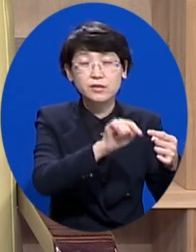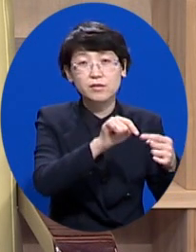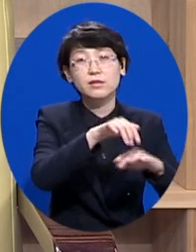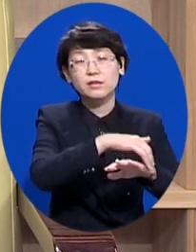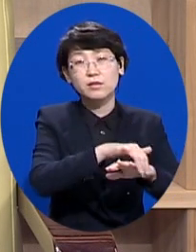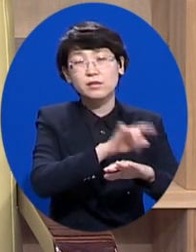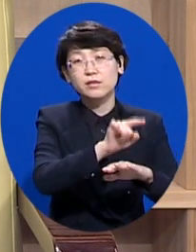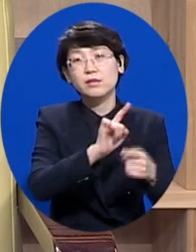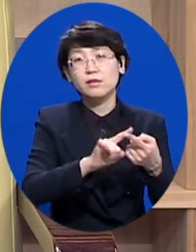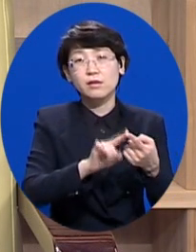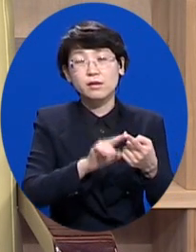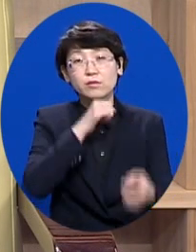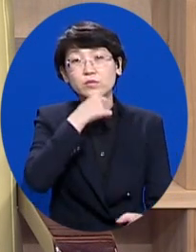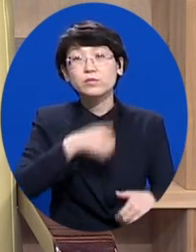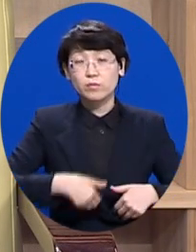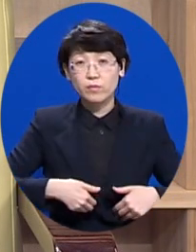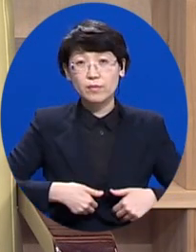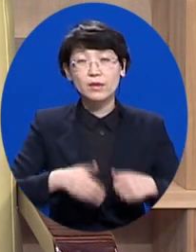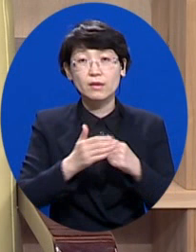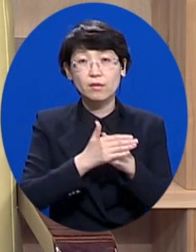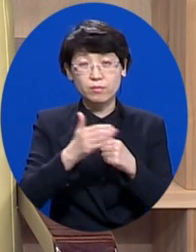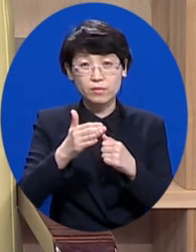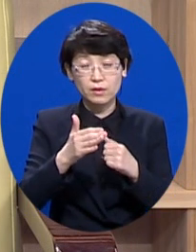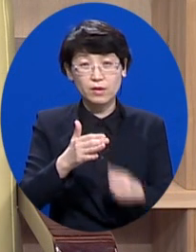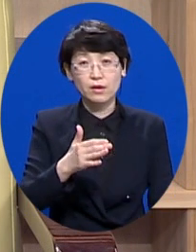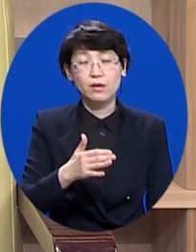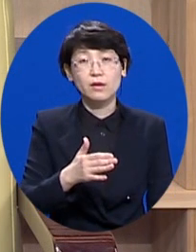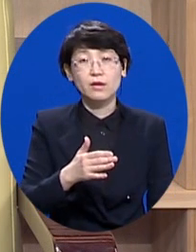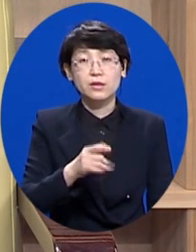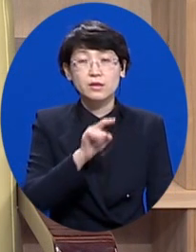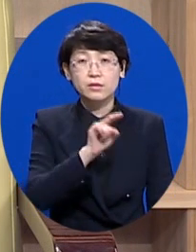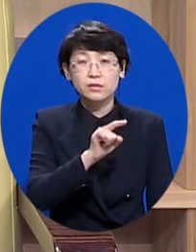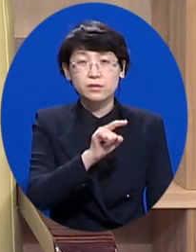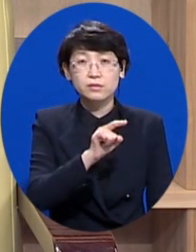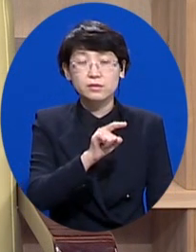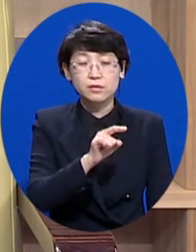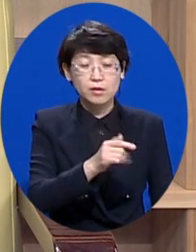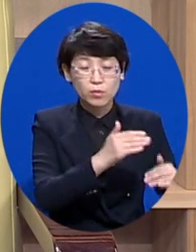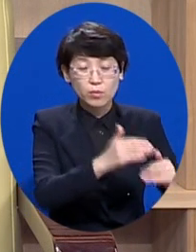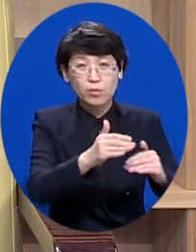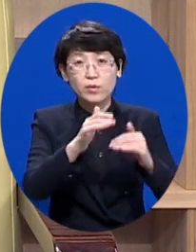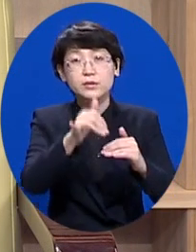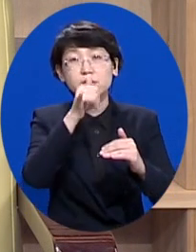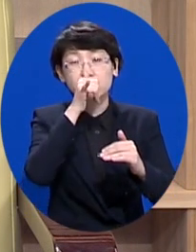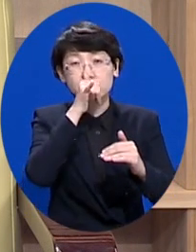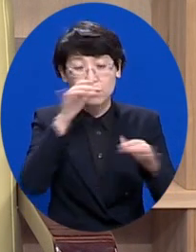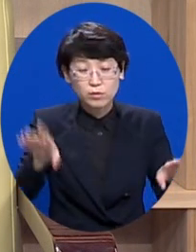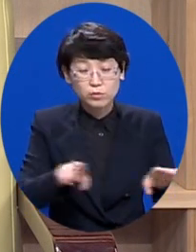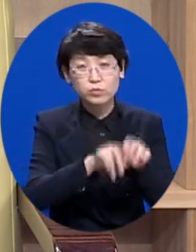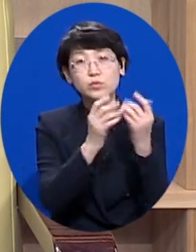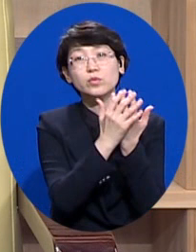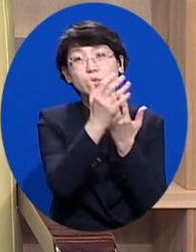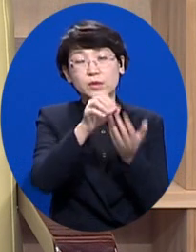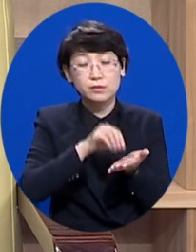4천에 들어갈 수가 있습니다. 14만 4천에 들어가려면 우선 이제 총등이라는 과정을 통과해야 되는데 바로 총회 등록이라는